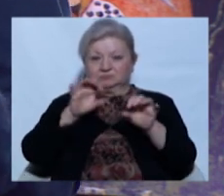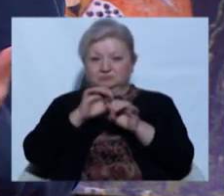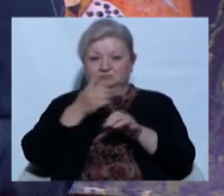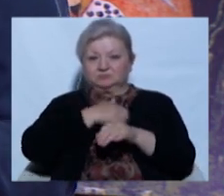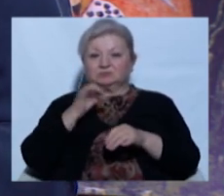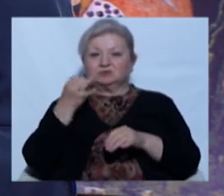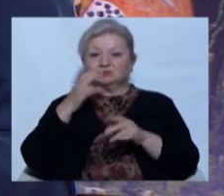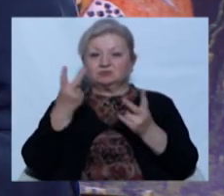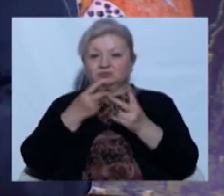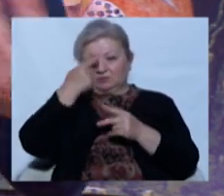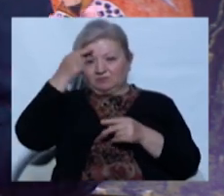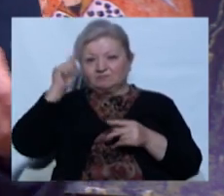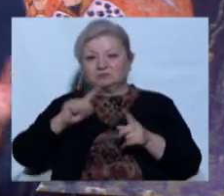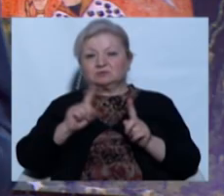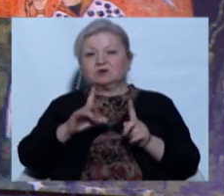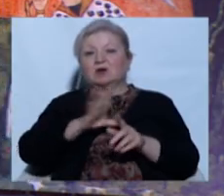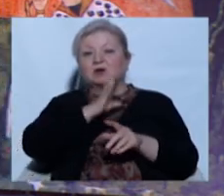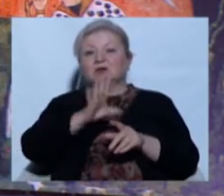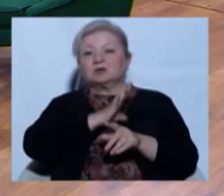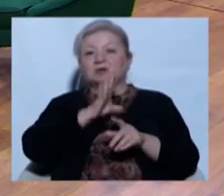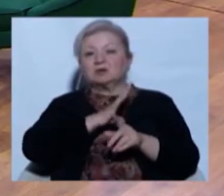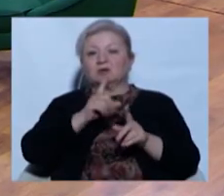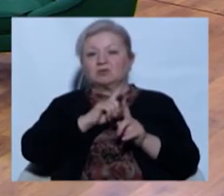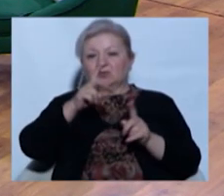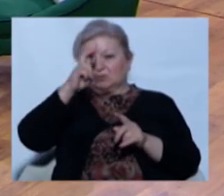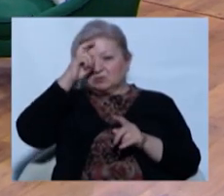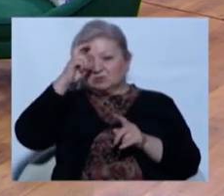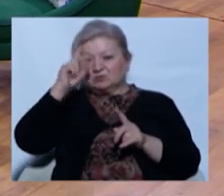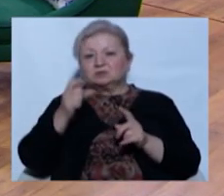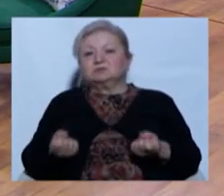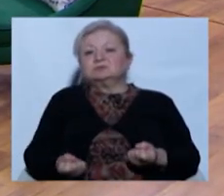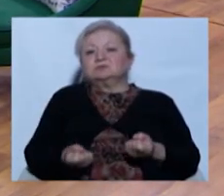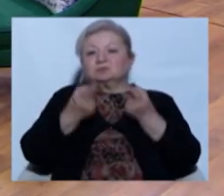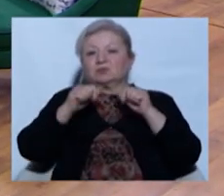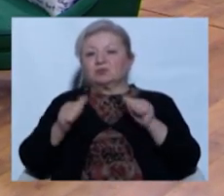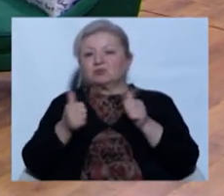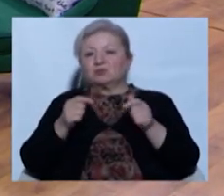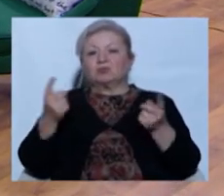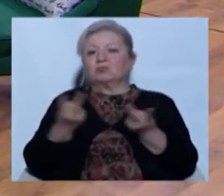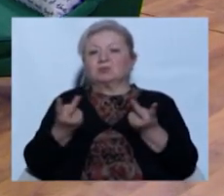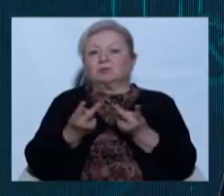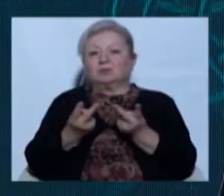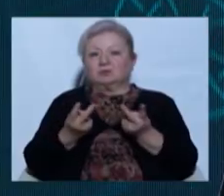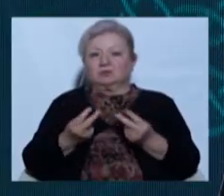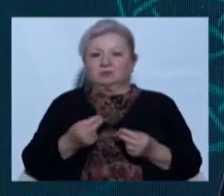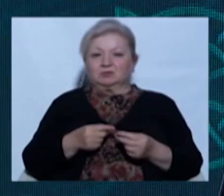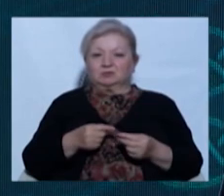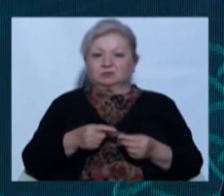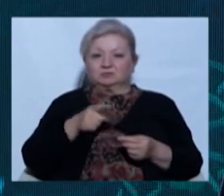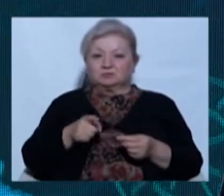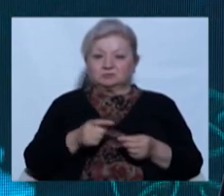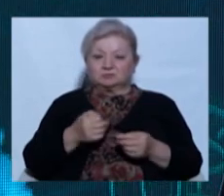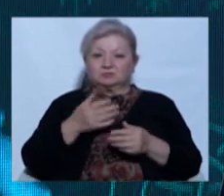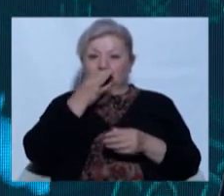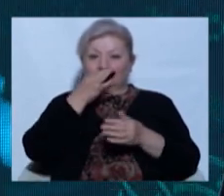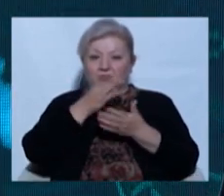ჩვენ ვიცოდეთ ზოგადად რა ხდებოდა საერთოდ და საერთოდ სახელმწიფოები როგორ შეიქმნან, რატომ შეიქმნა, ხო? სანამ ამას